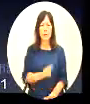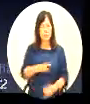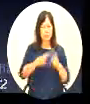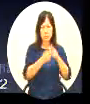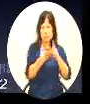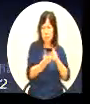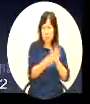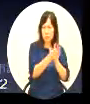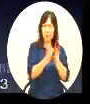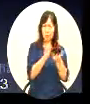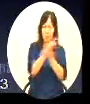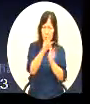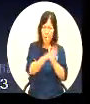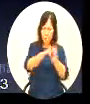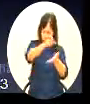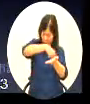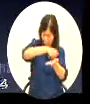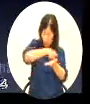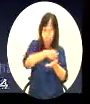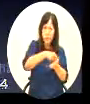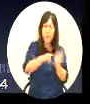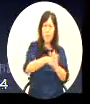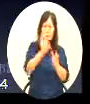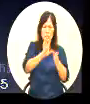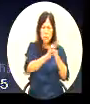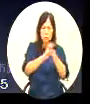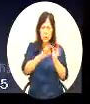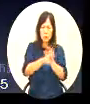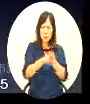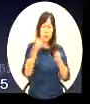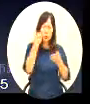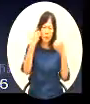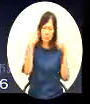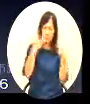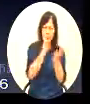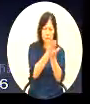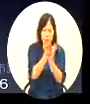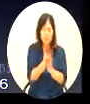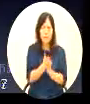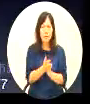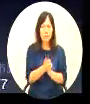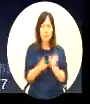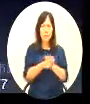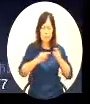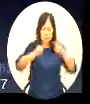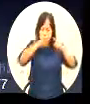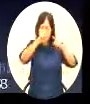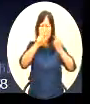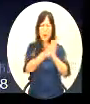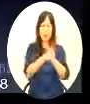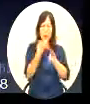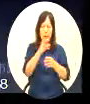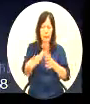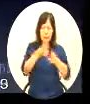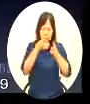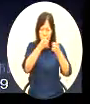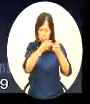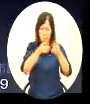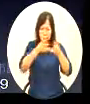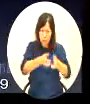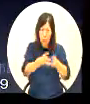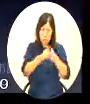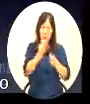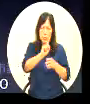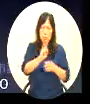权报告的撰写，是不是有关什么主责单位等等，争议点、焦点、讨论的焦点在哪